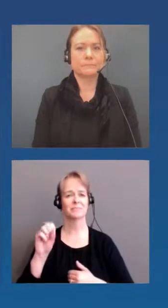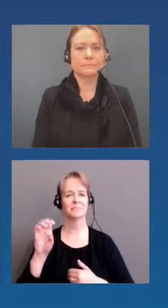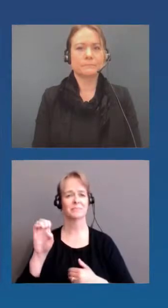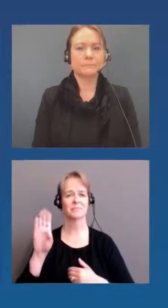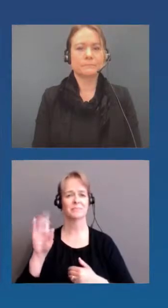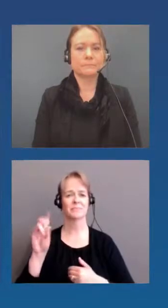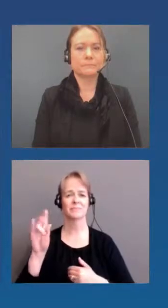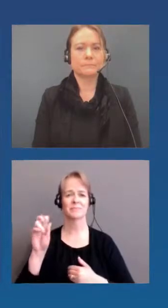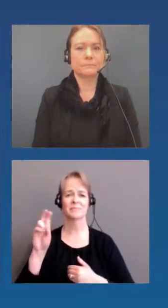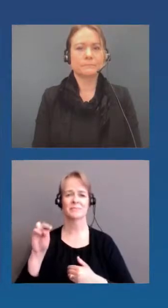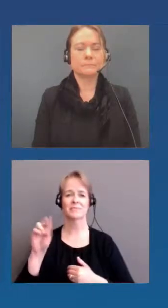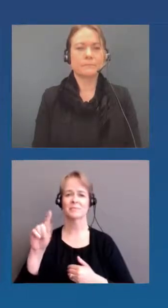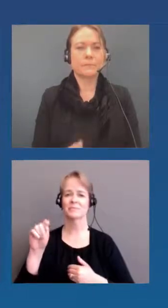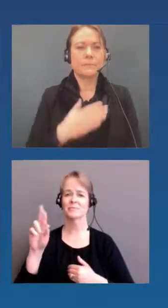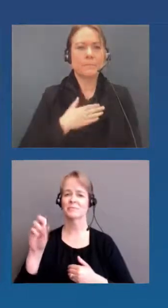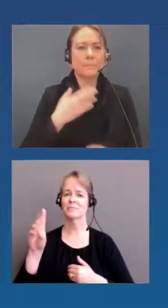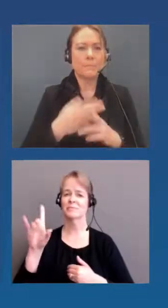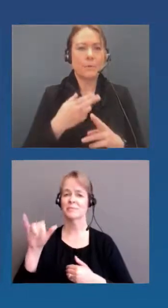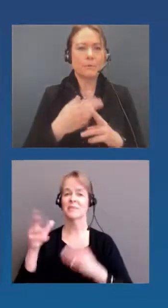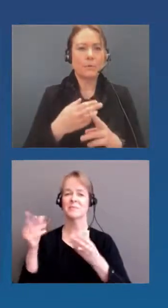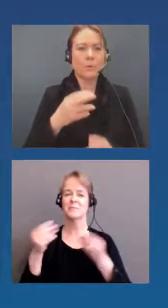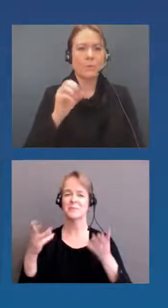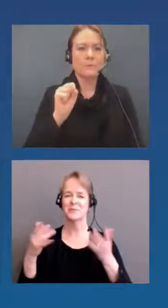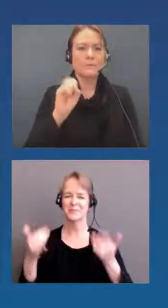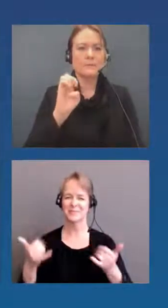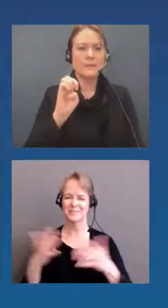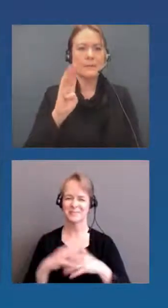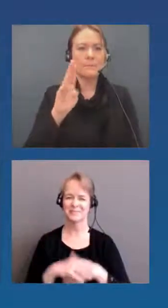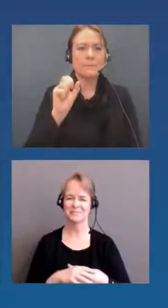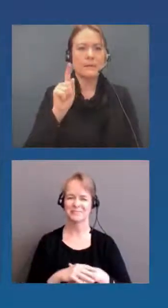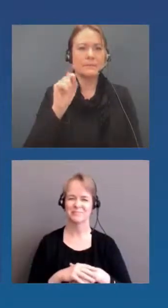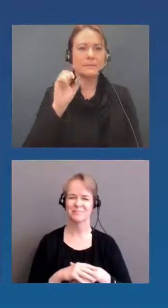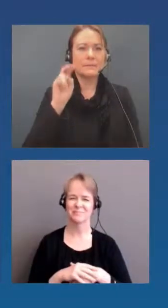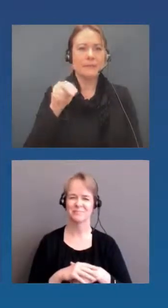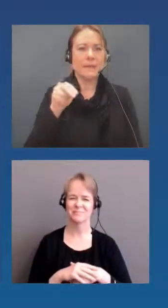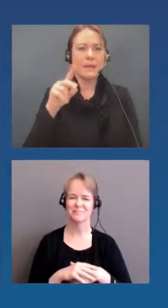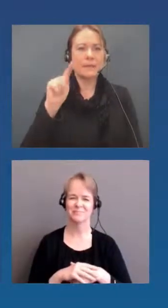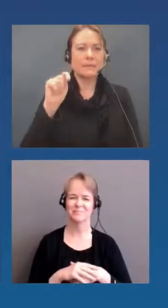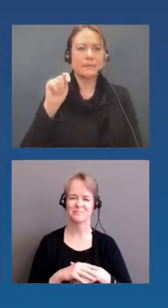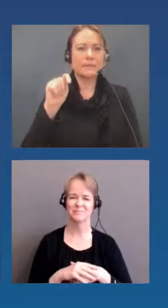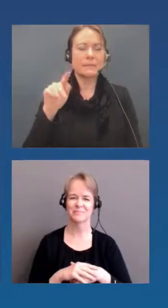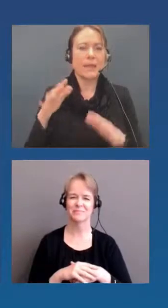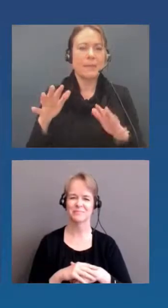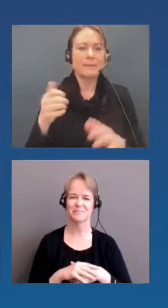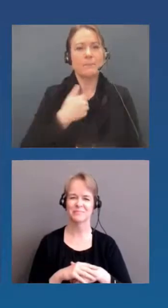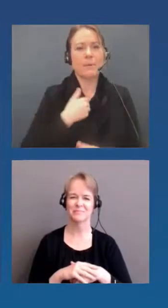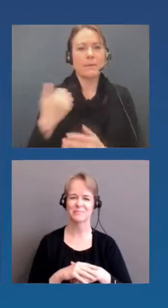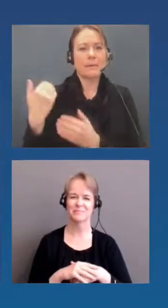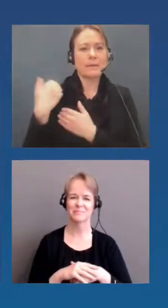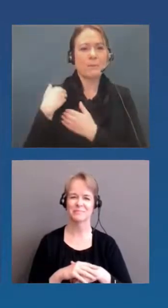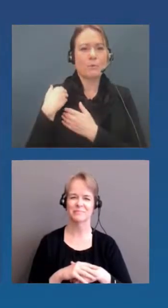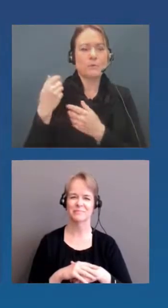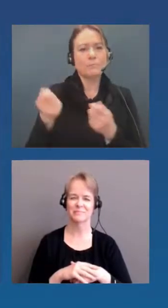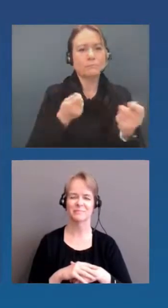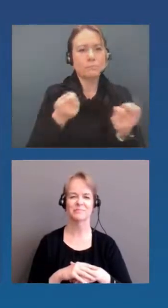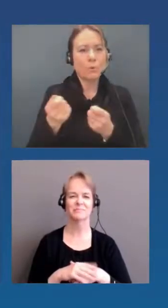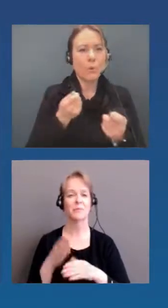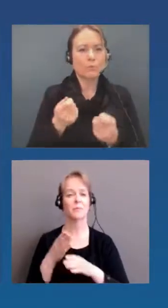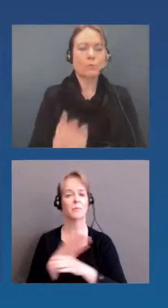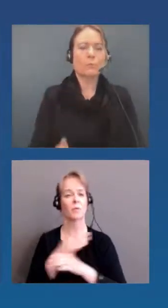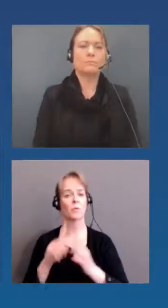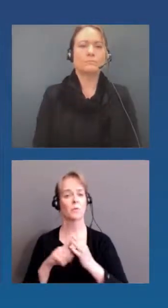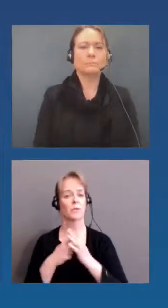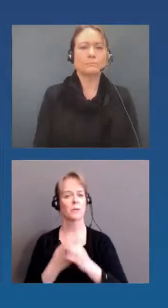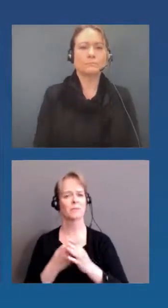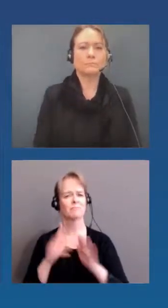your moderator. Je m'appelle Sébastien Tremblay et je serai le modérateur de ce point de presse. Before we begin, a reminder to place